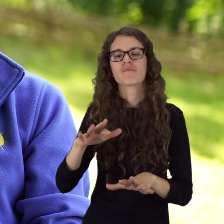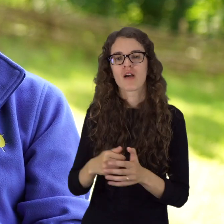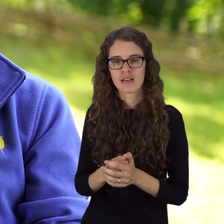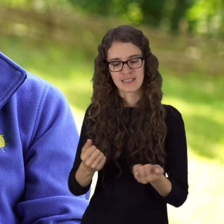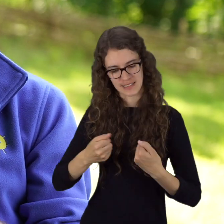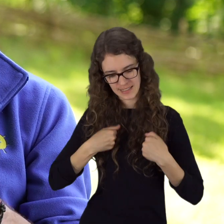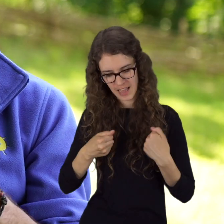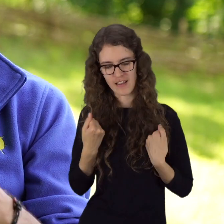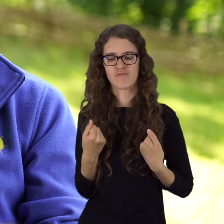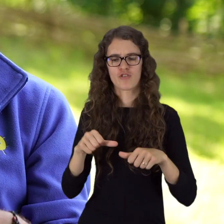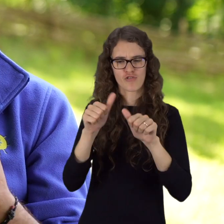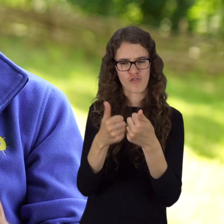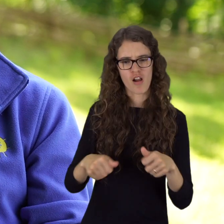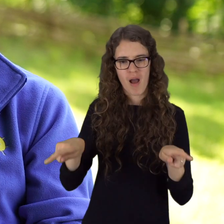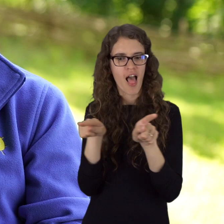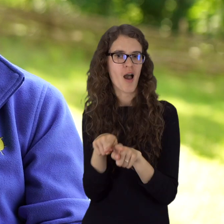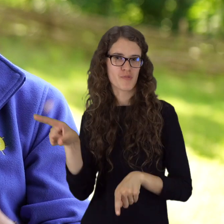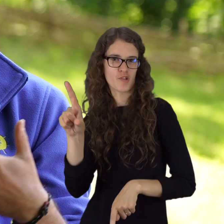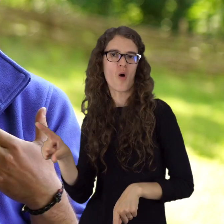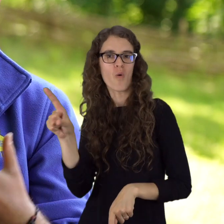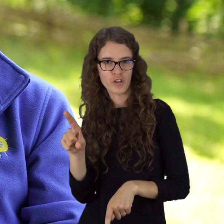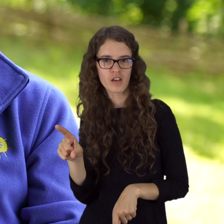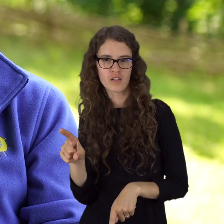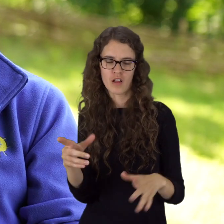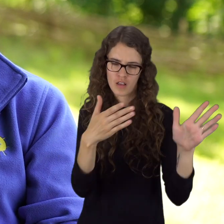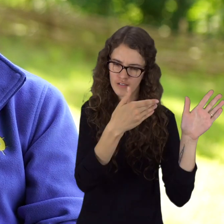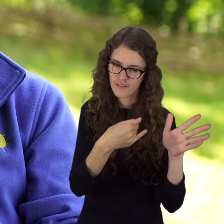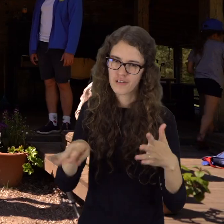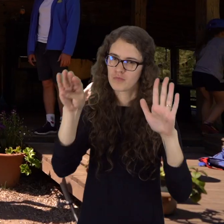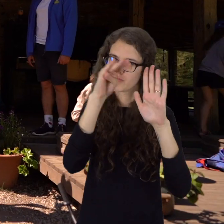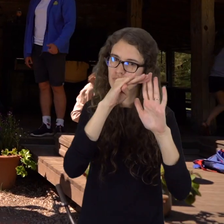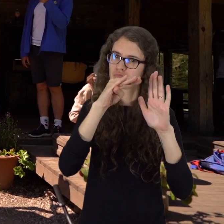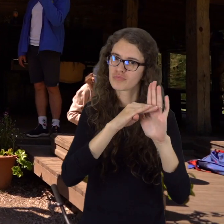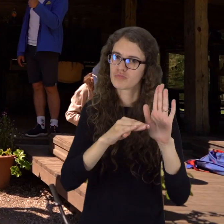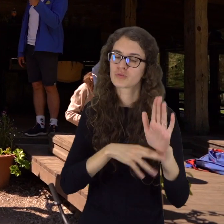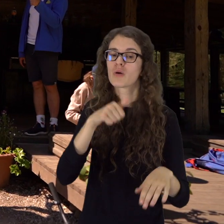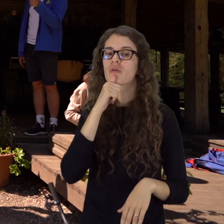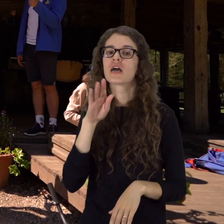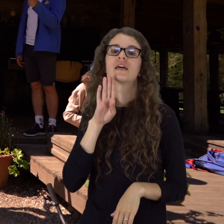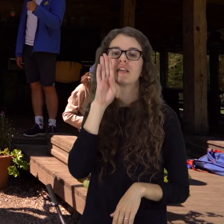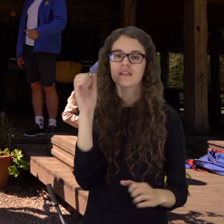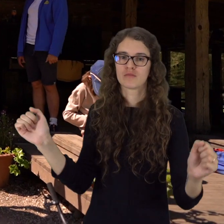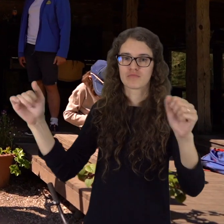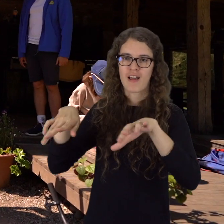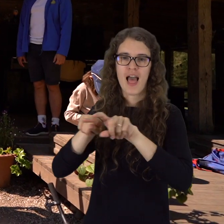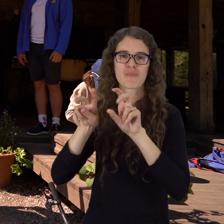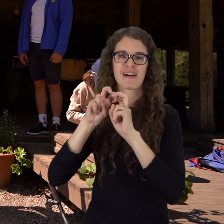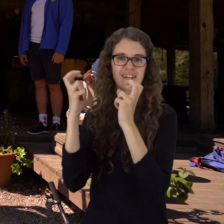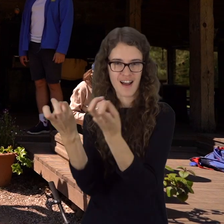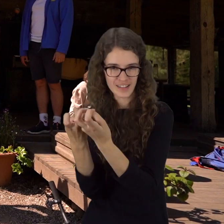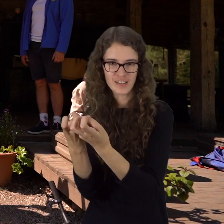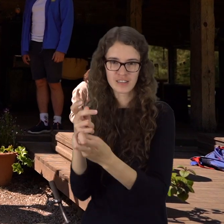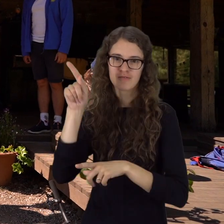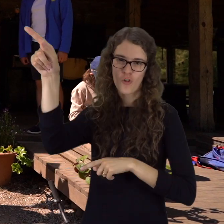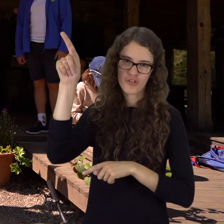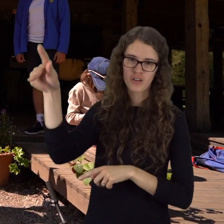Bandėme išlaikyti tą patį ritmą, kuris buvo ir čia mokykloje. Tai yra, kad kiekvieną mielą rytą, kad ir kiek laiko tai užtrukdavo, bet mes vis tiek turėdavom savo ryto